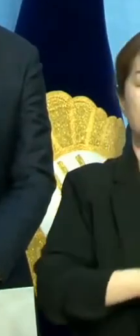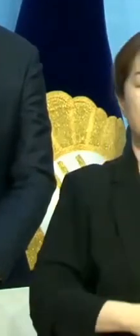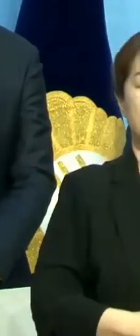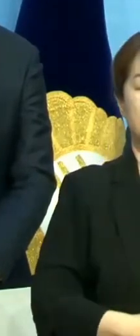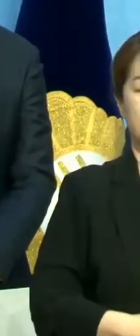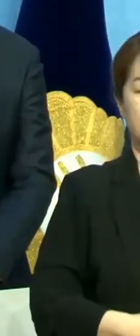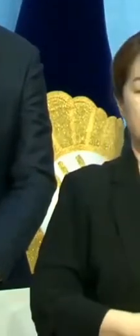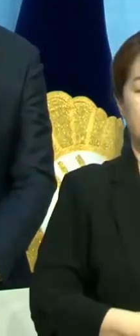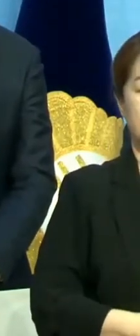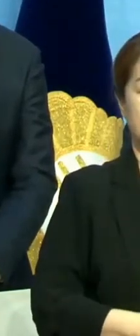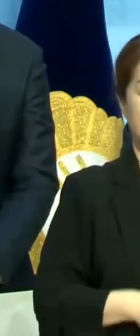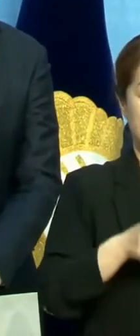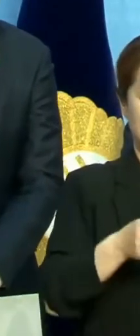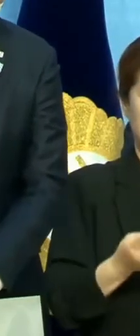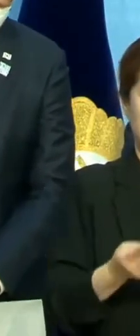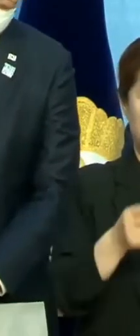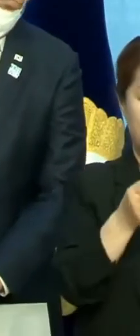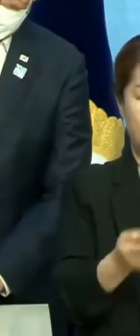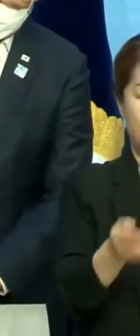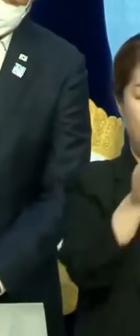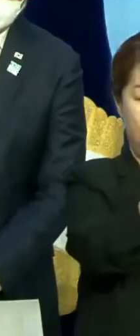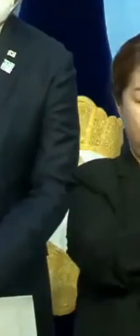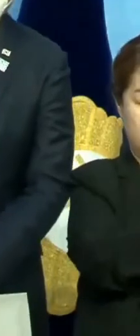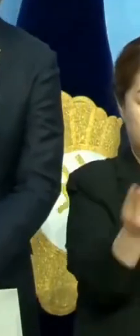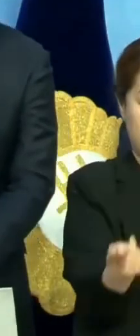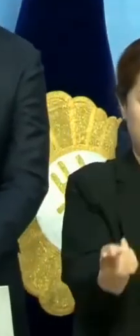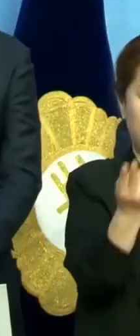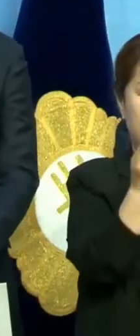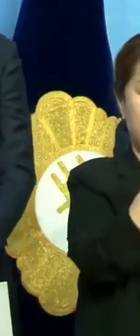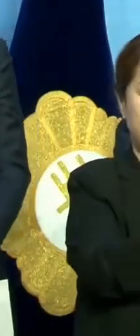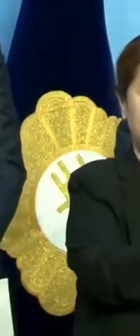그렇게 하여 입관식에 들어가니